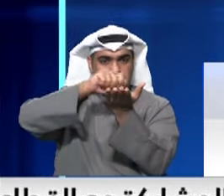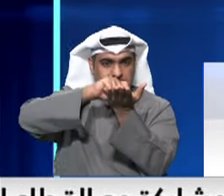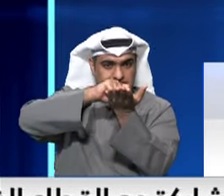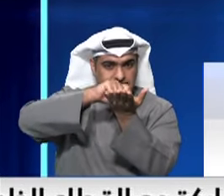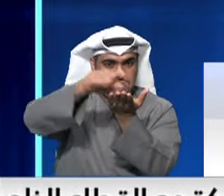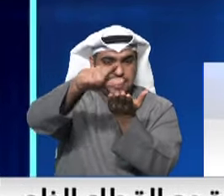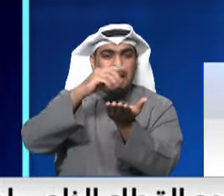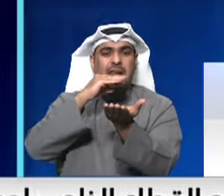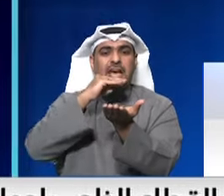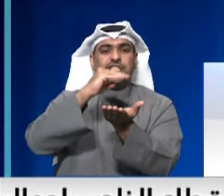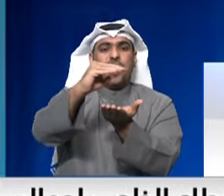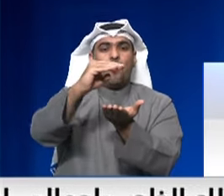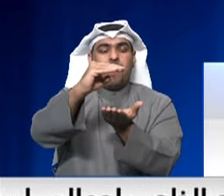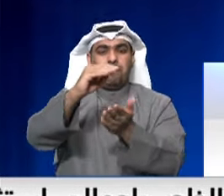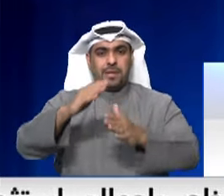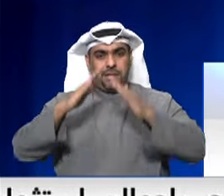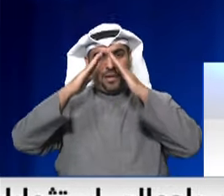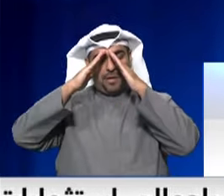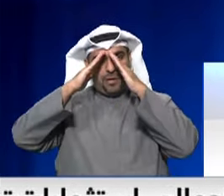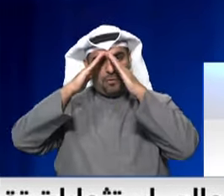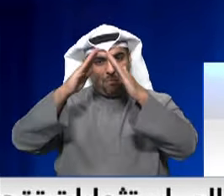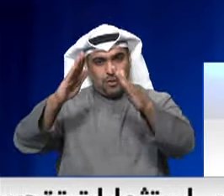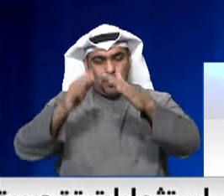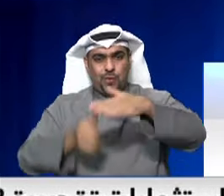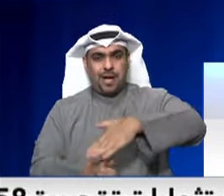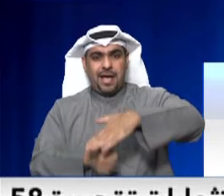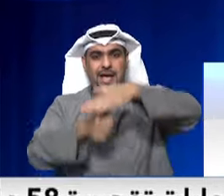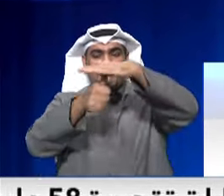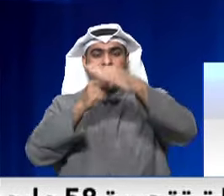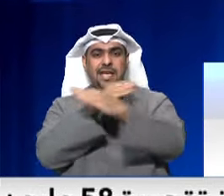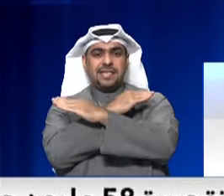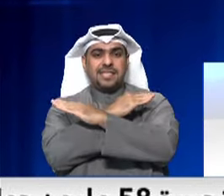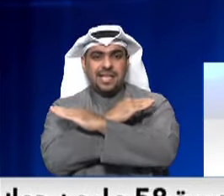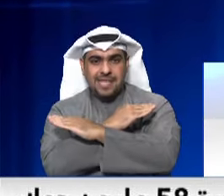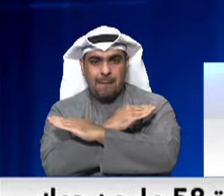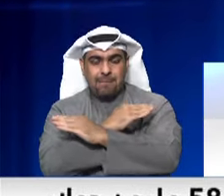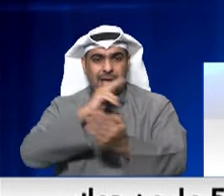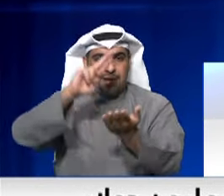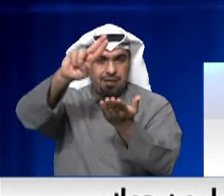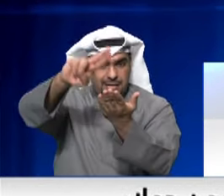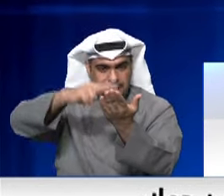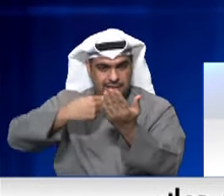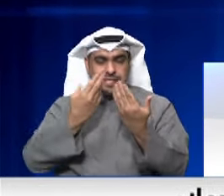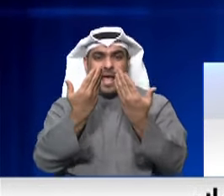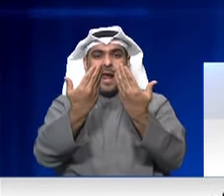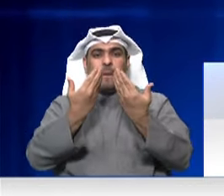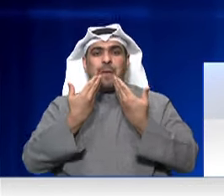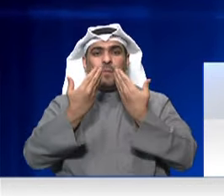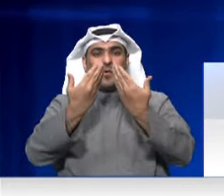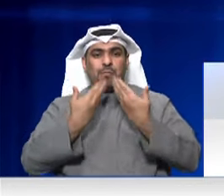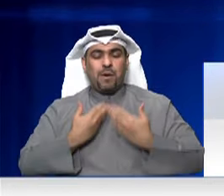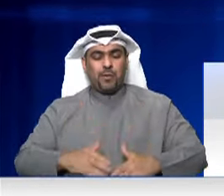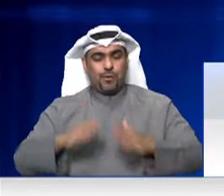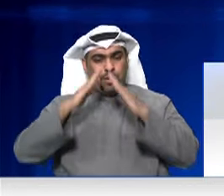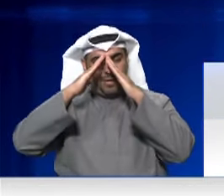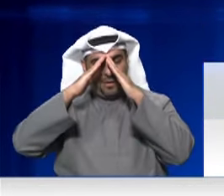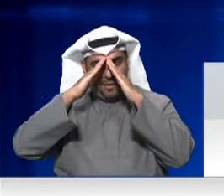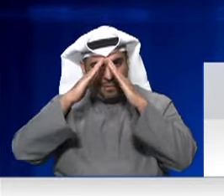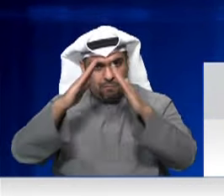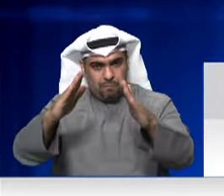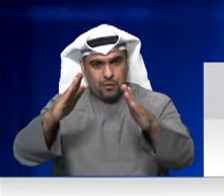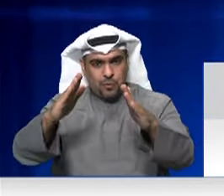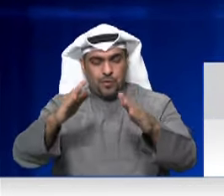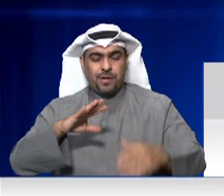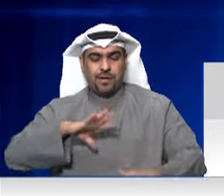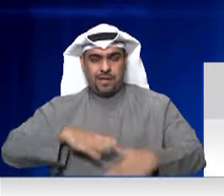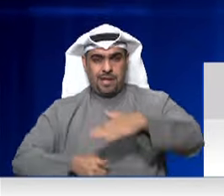حفظه الله ورعاه رساله جوابيه لفخامته ضمنها السمو حفظه الله خالص شكره على ما عبر عنه من تهنئه